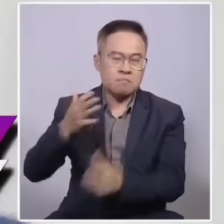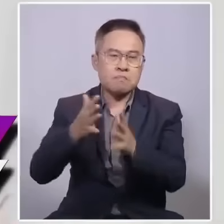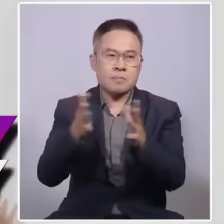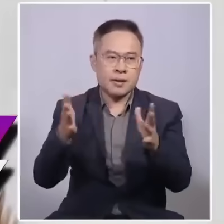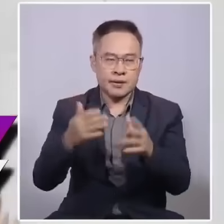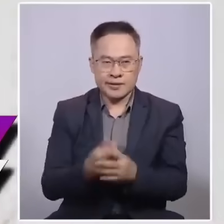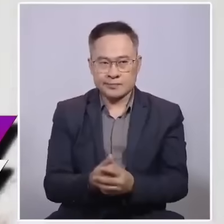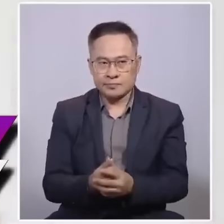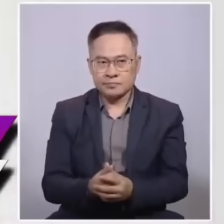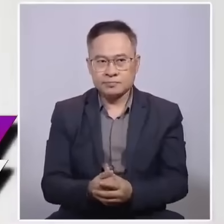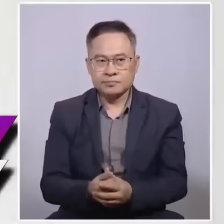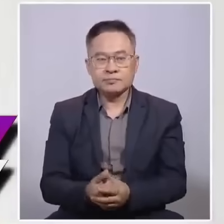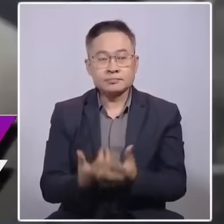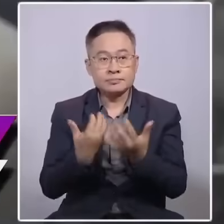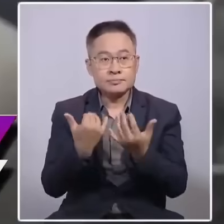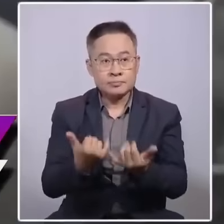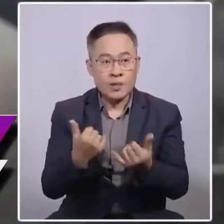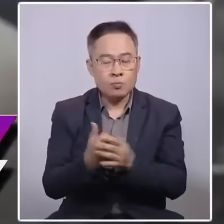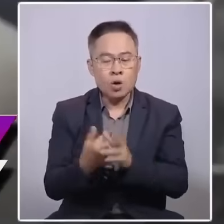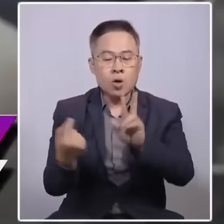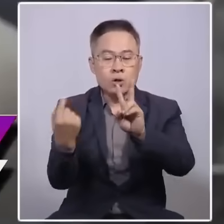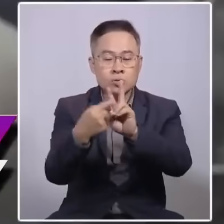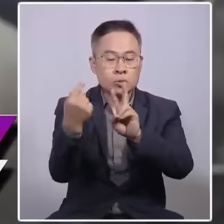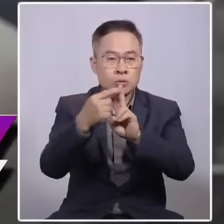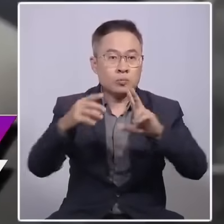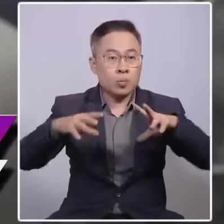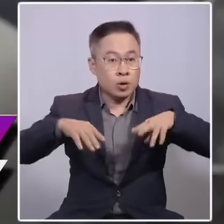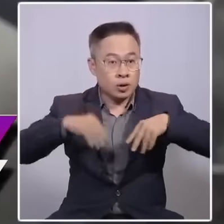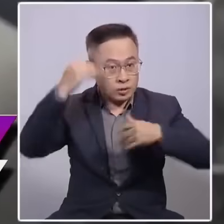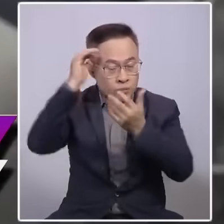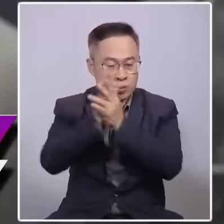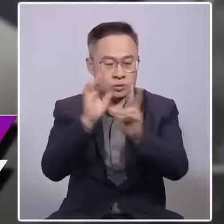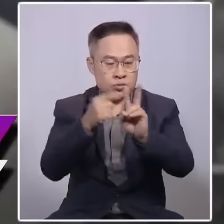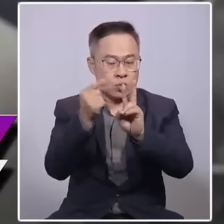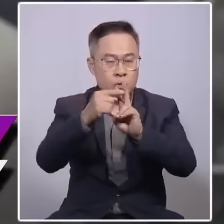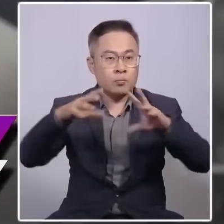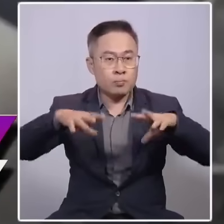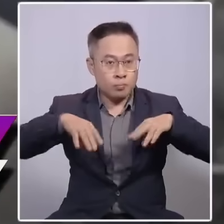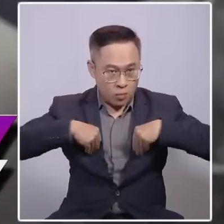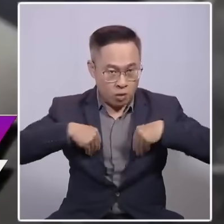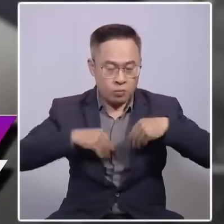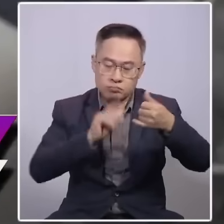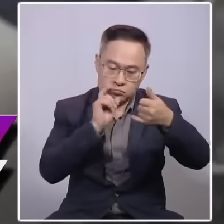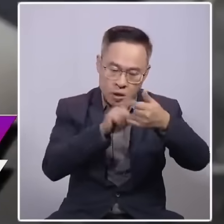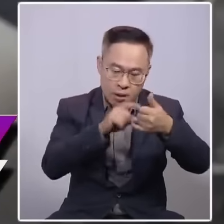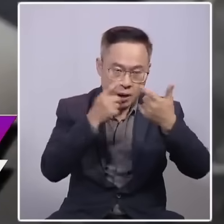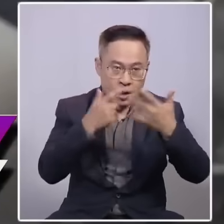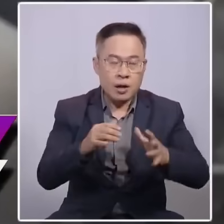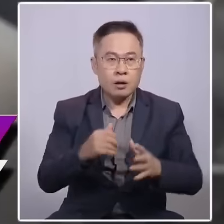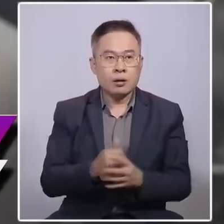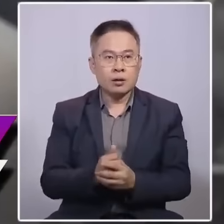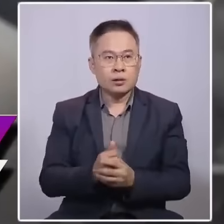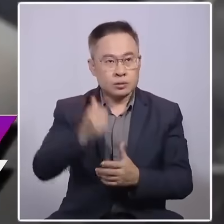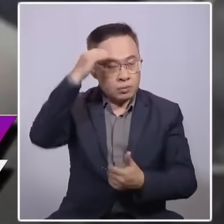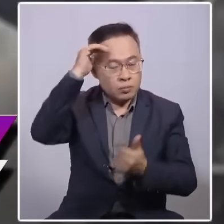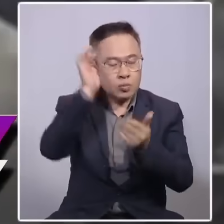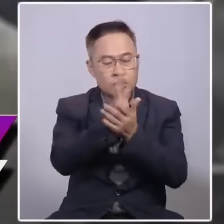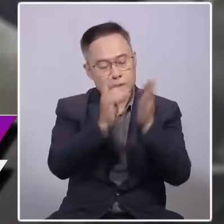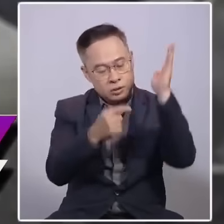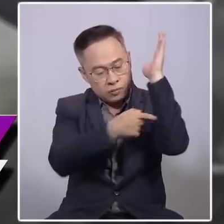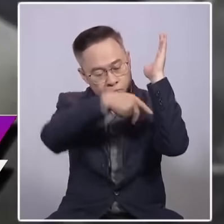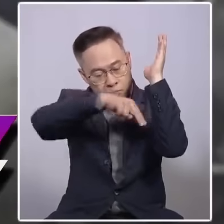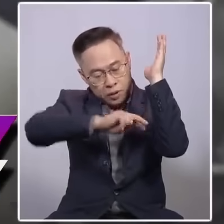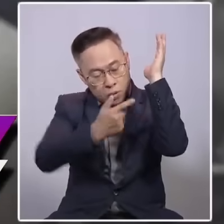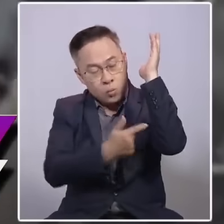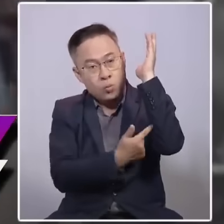นี้โดยหลังจากการเค้นสอบ 2สมุนที่ว่านี้นะคะตำรวจก็คุมตัวไปยังพื้นที่สภเมืองนครศรีธรรมราชเพราะว่าเป็น